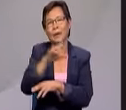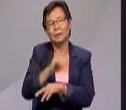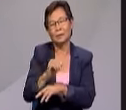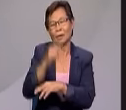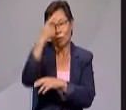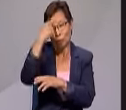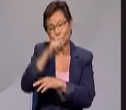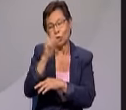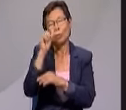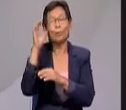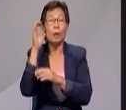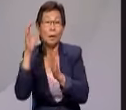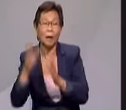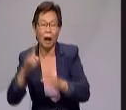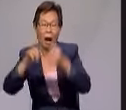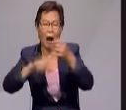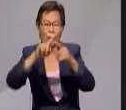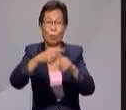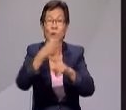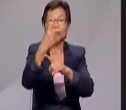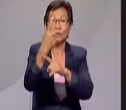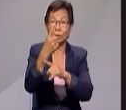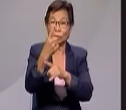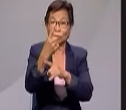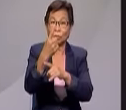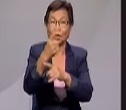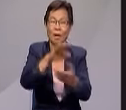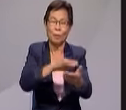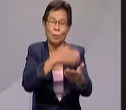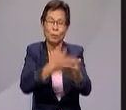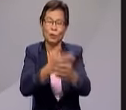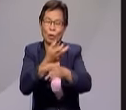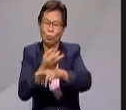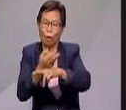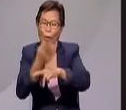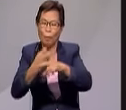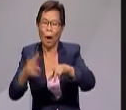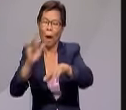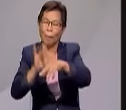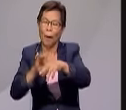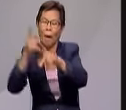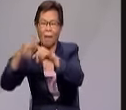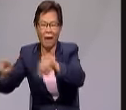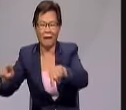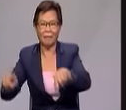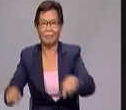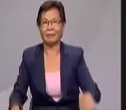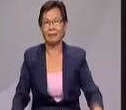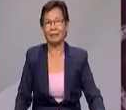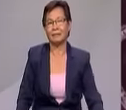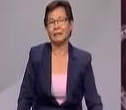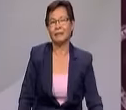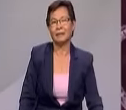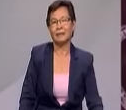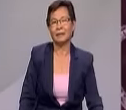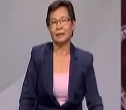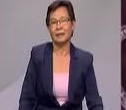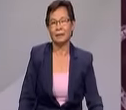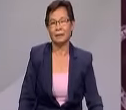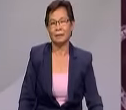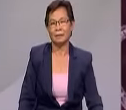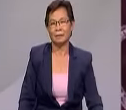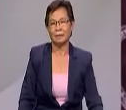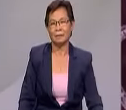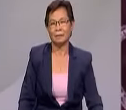pendengar penghujung bulan Januari itu masih mengekalkan genre rock tetapi mempunyai sentuhan berbeza. Macam sebelum ni kita